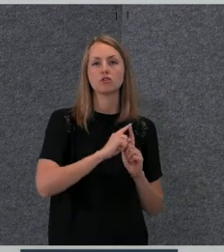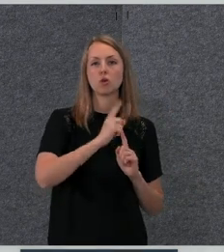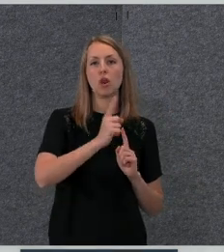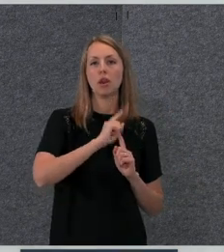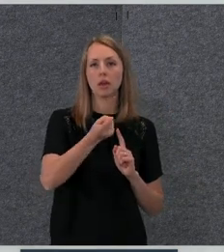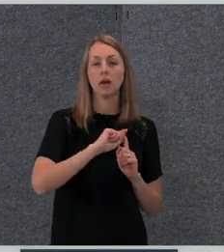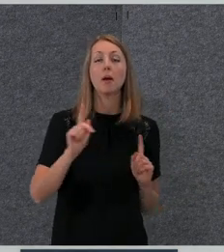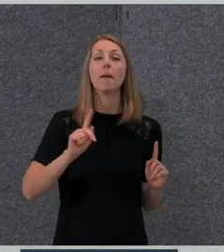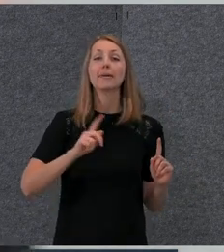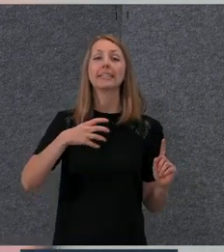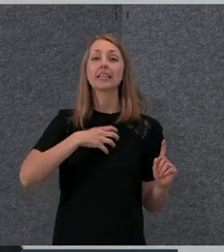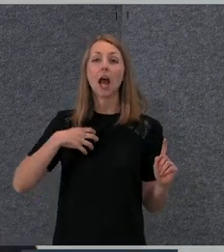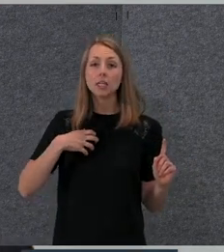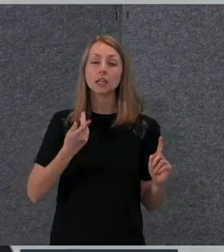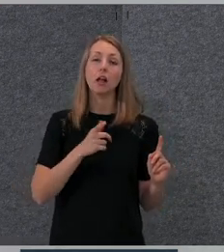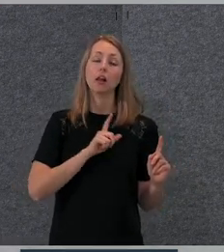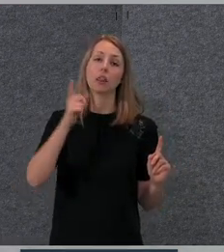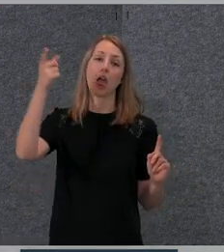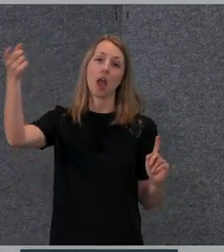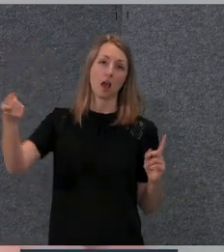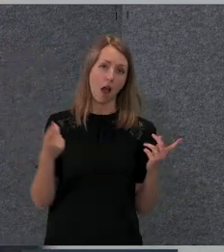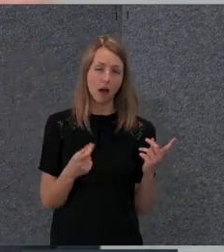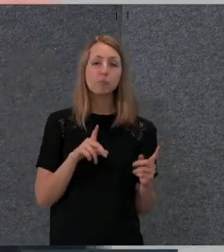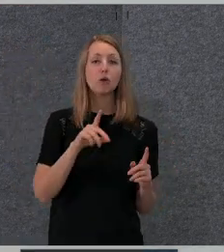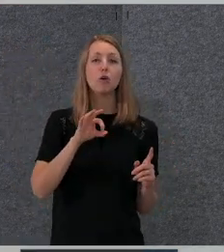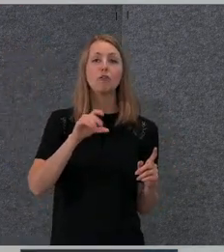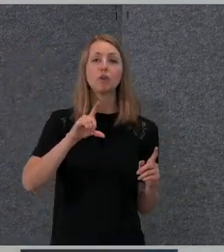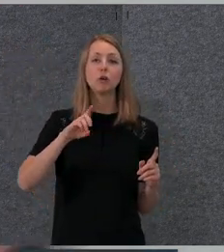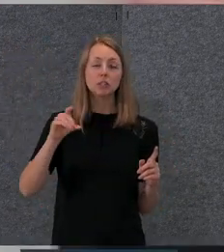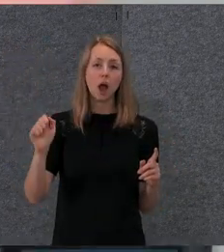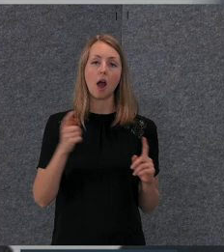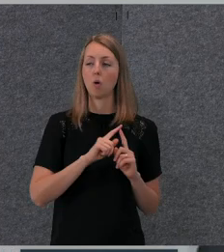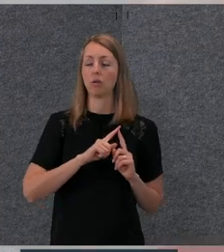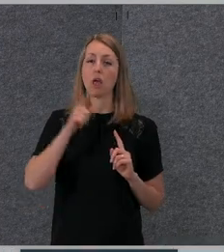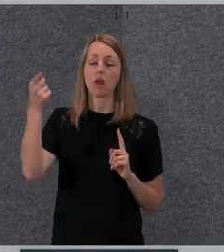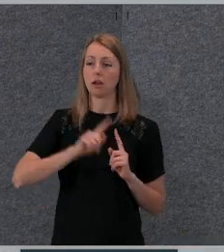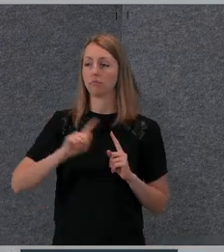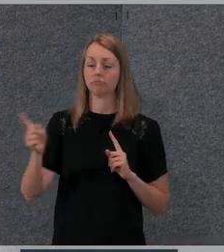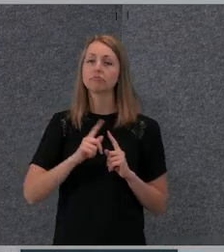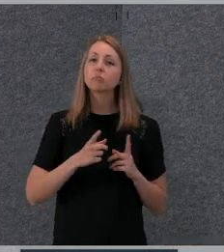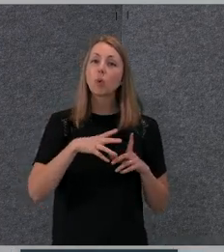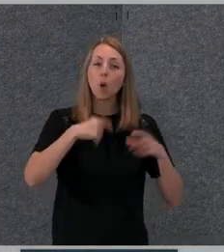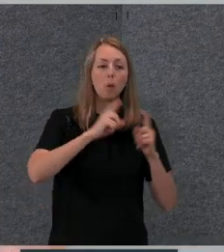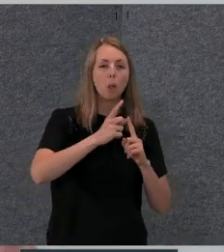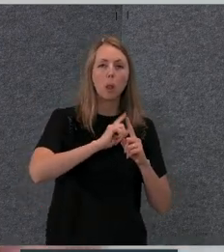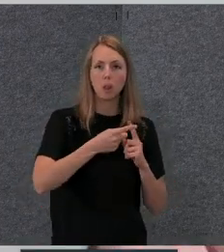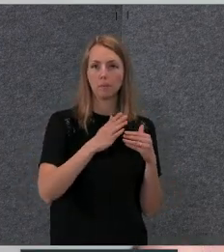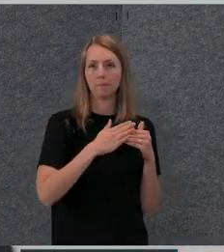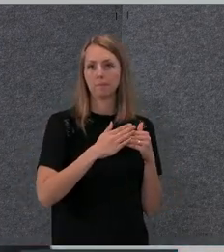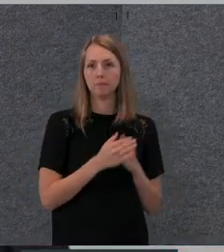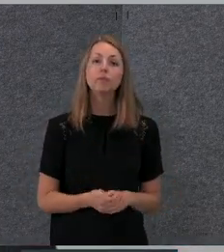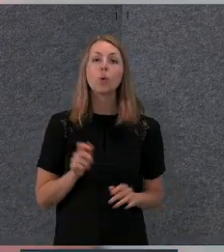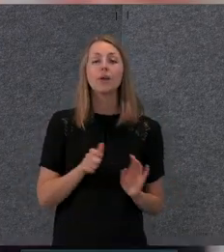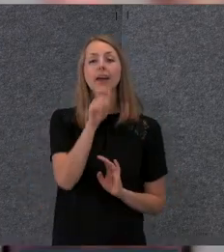Kassel als nach Köln. Ich brauche sogar länger nach Fulda als nach Köln. Von daher sind wir Nachbarn. Und NRW hat ja eine